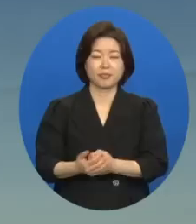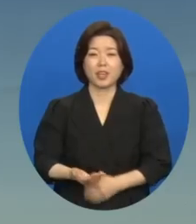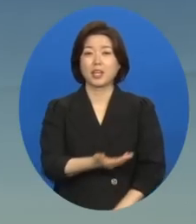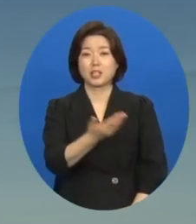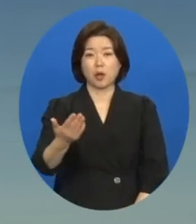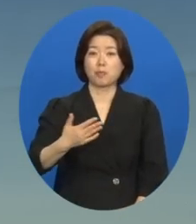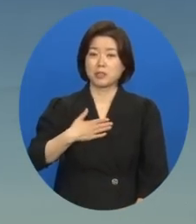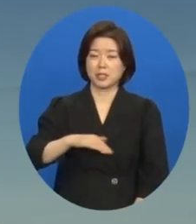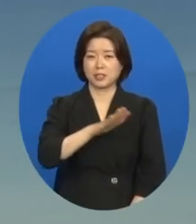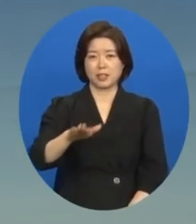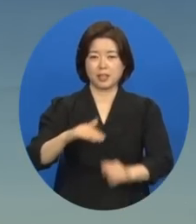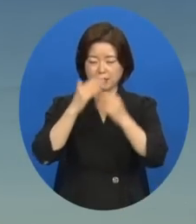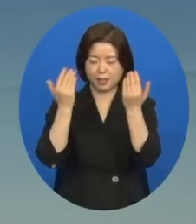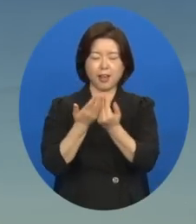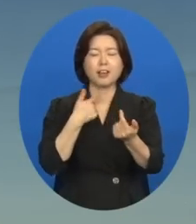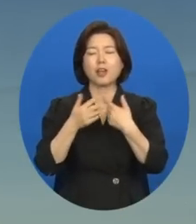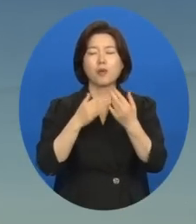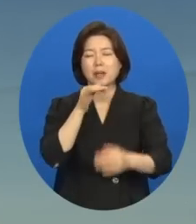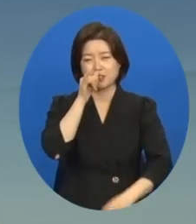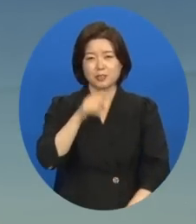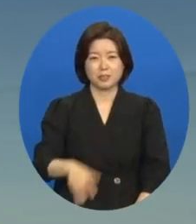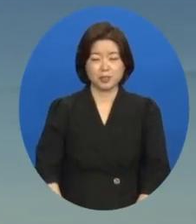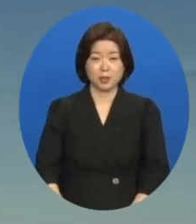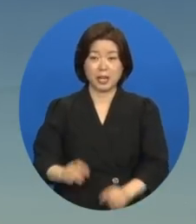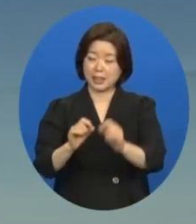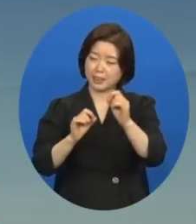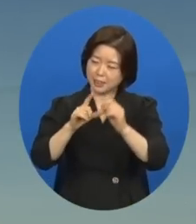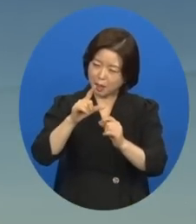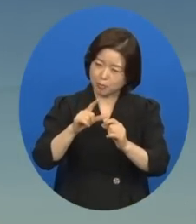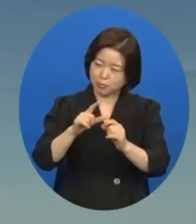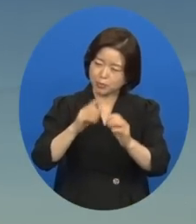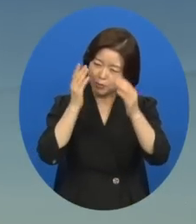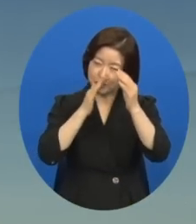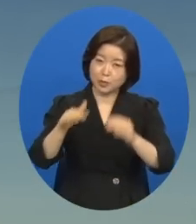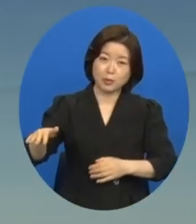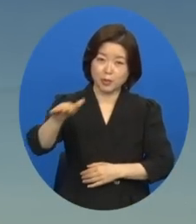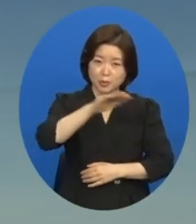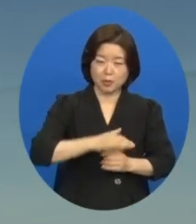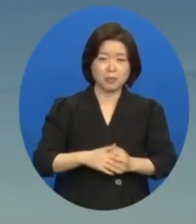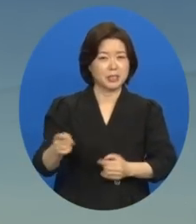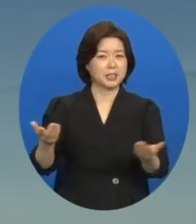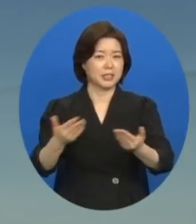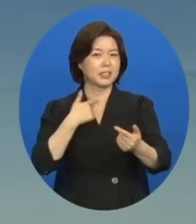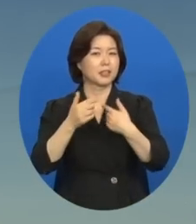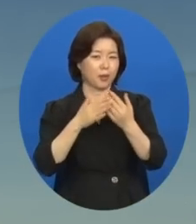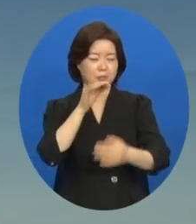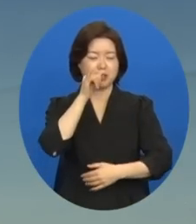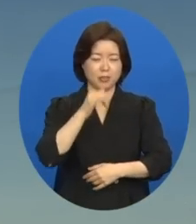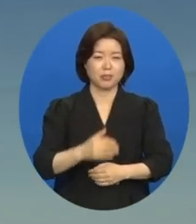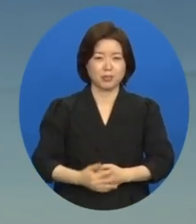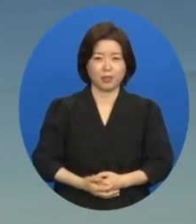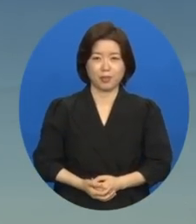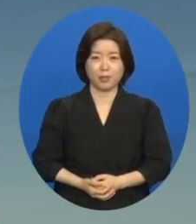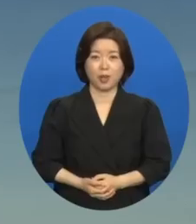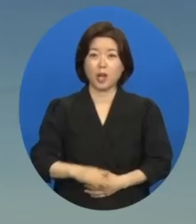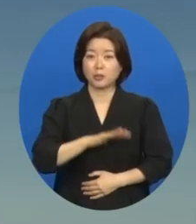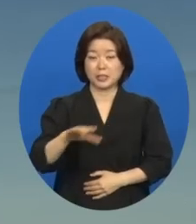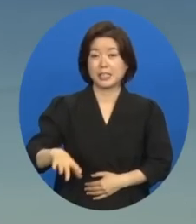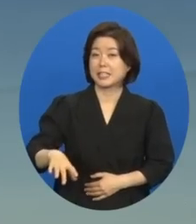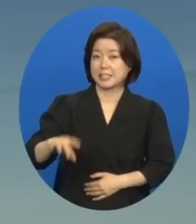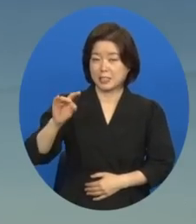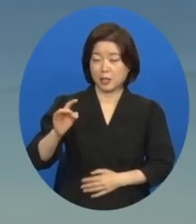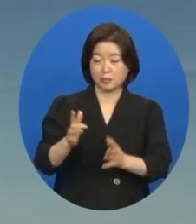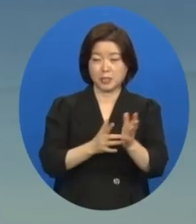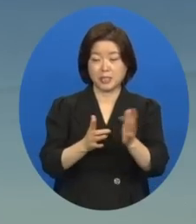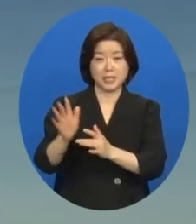여러분과 제가 다 경험한 적이 있어요. 여기 계신 거의 대부분의 성도님들은 이 일을 다 경험한 적이 있어요. 우리가 처음